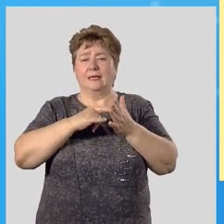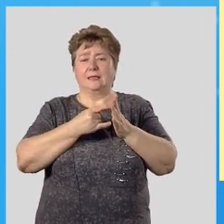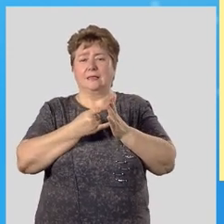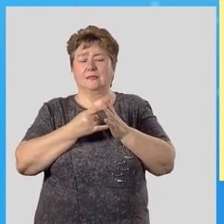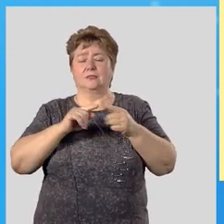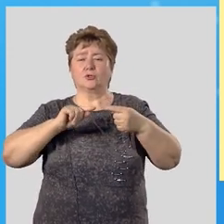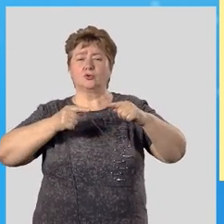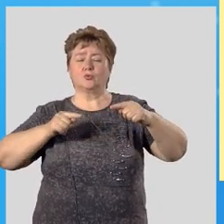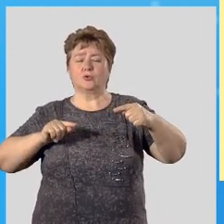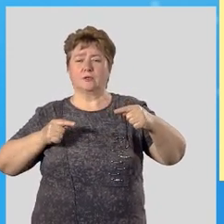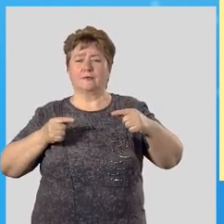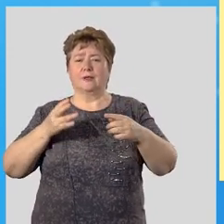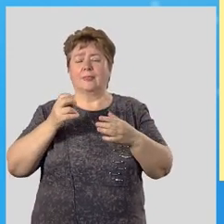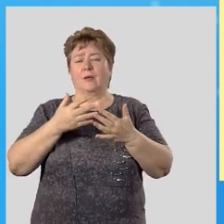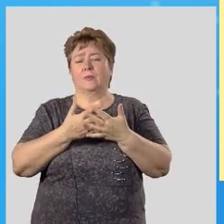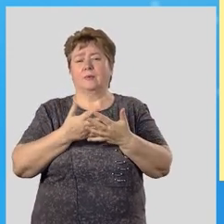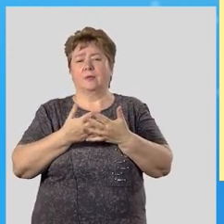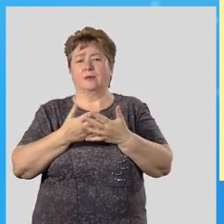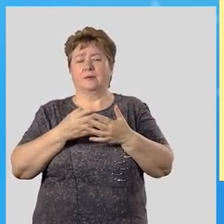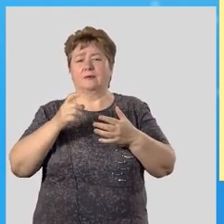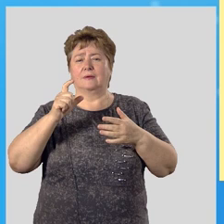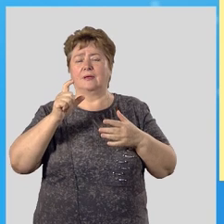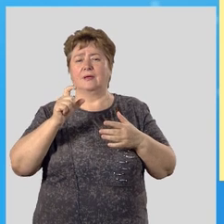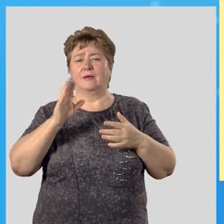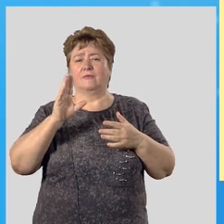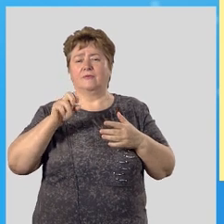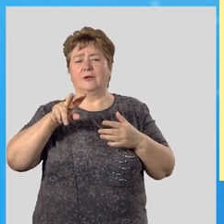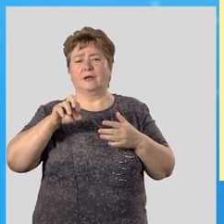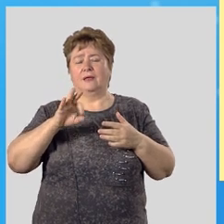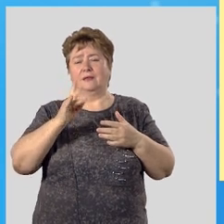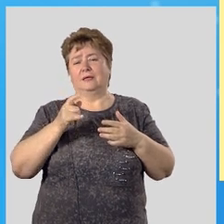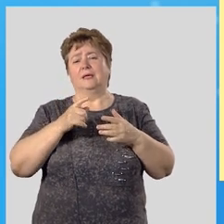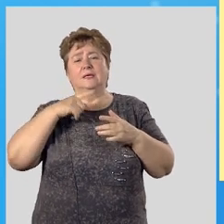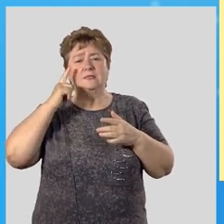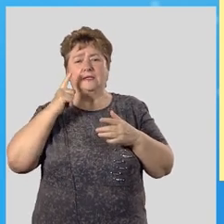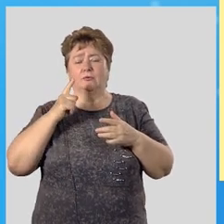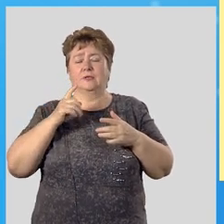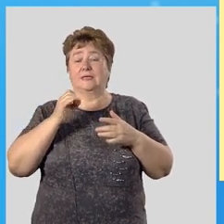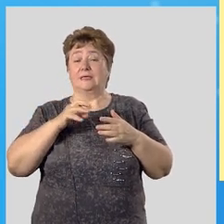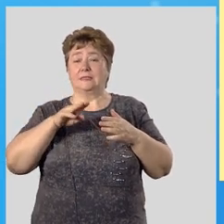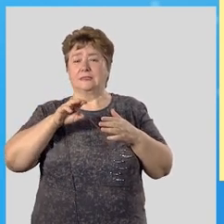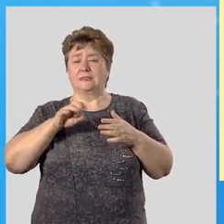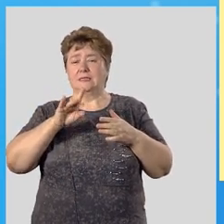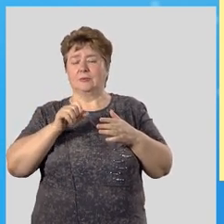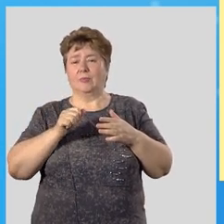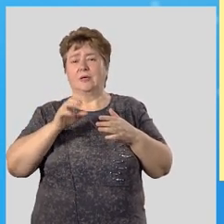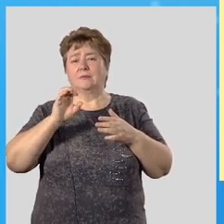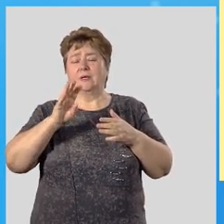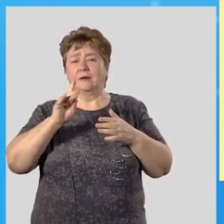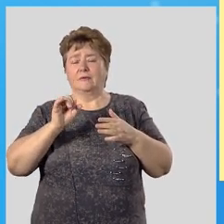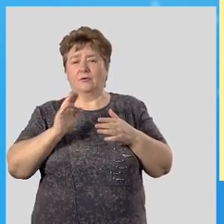класс жгутиковые на примере эвглены зеленой. Из типа